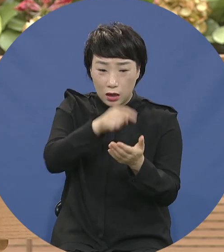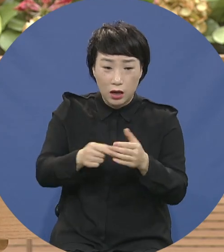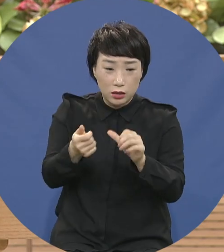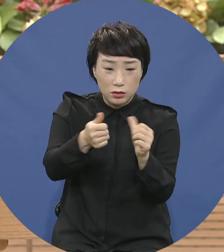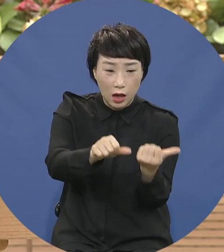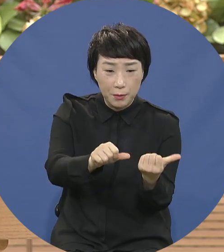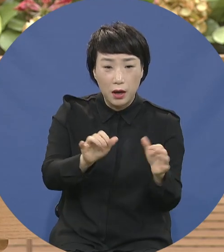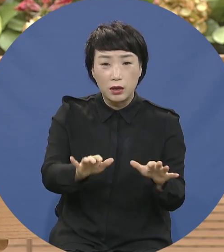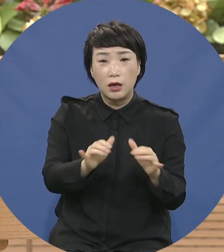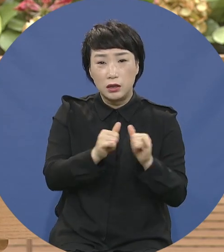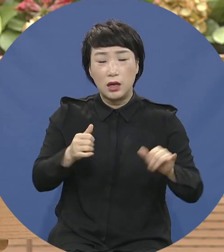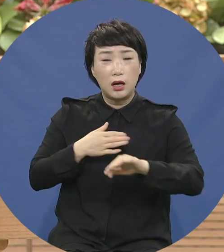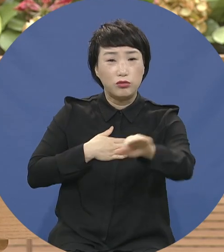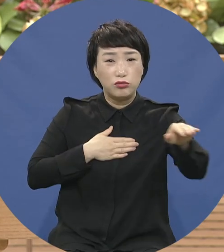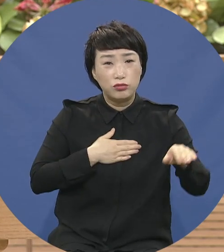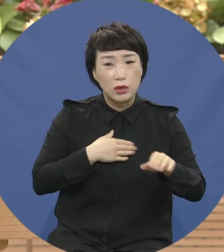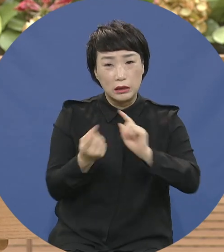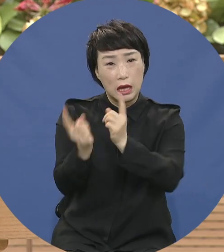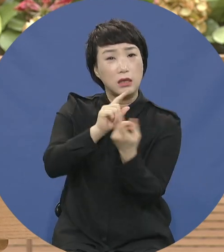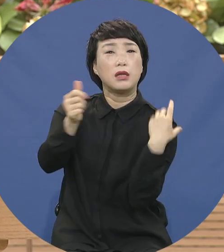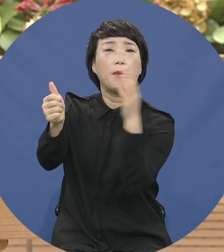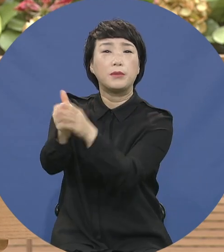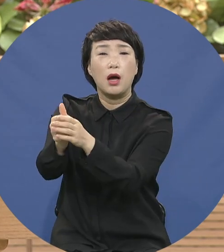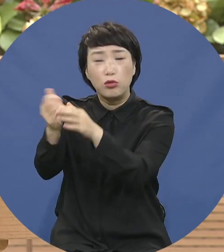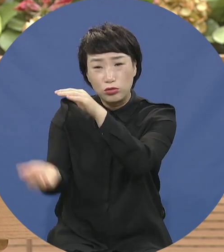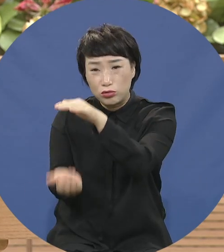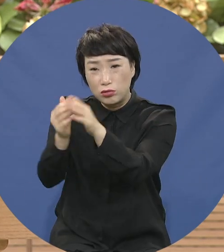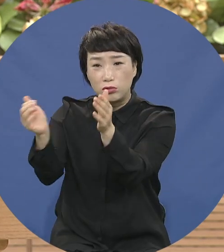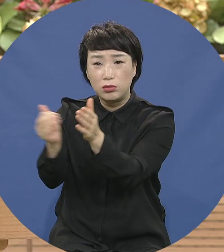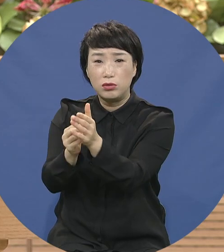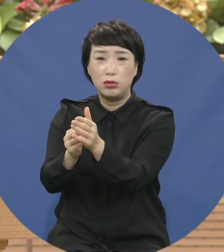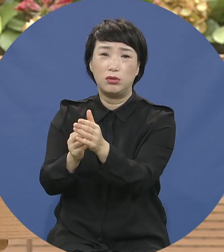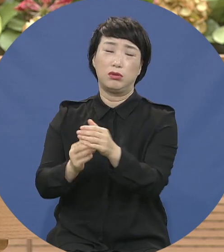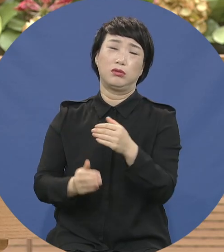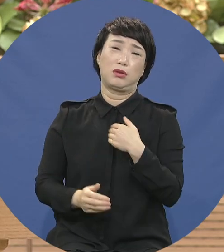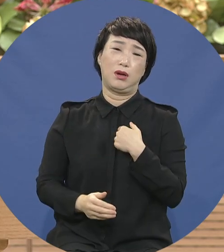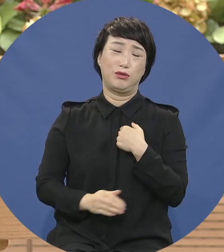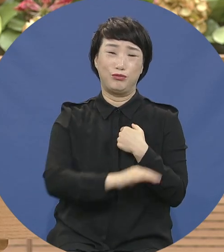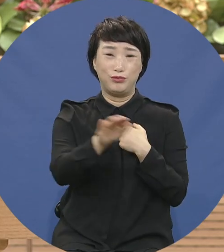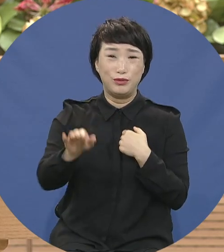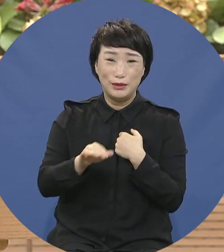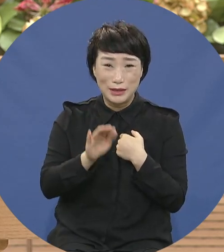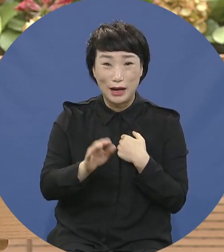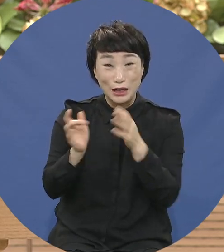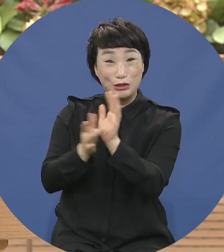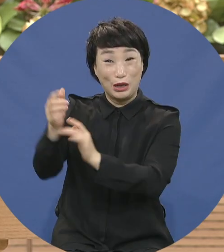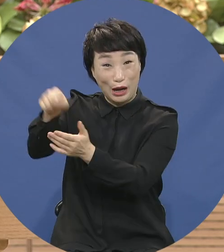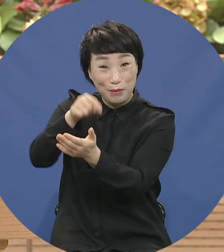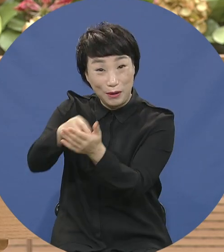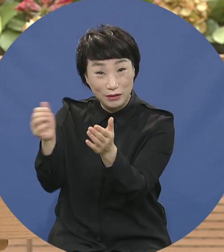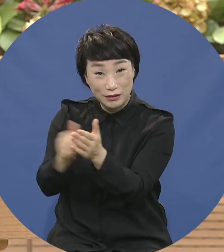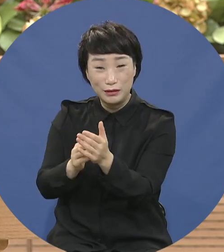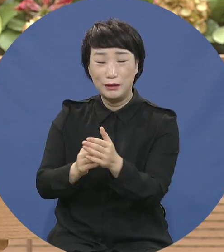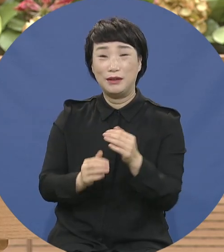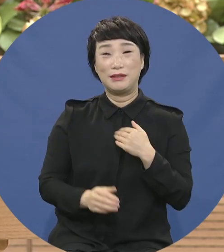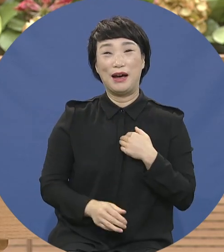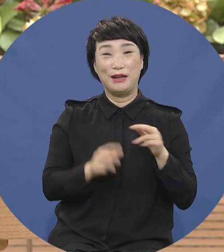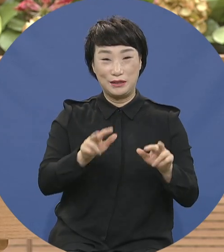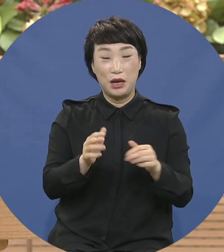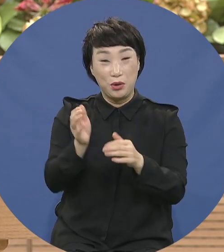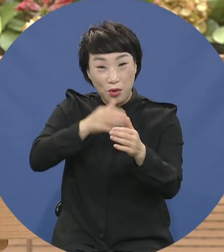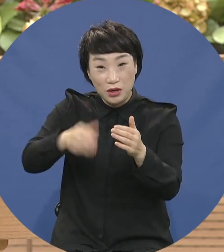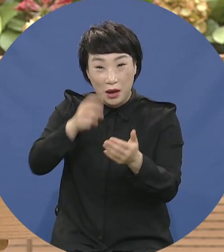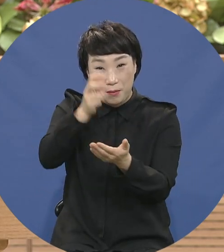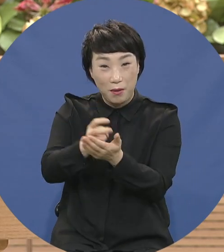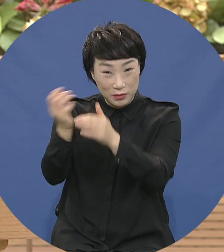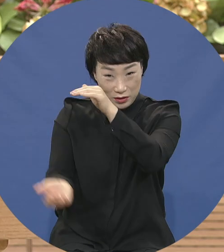사망을 인간을 대신해서 이루어 주시고, 우리는 그가 갚았으니 공의의